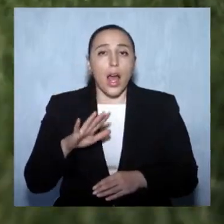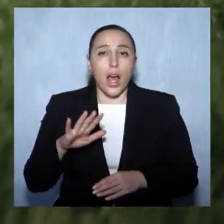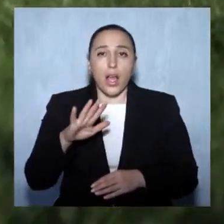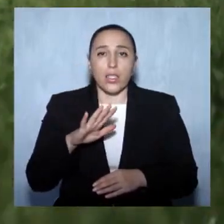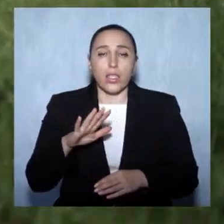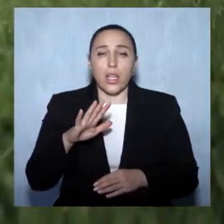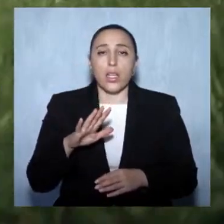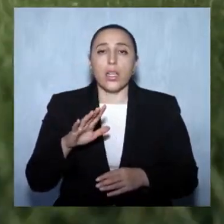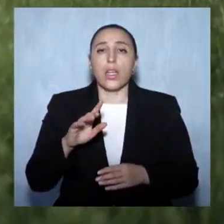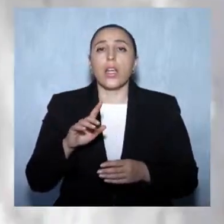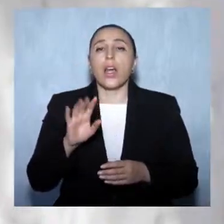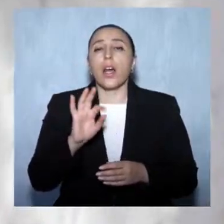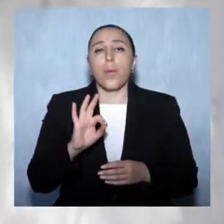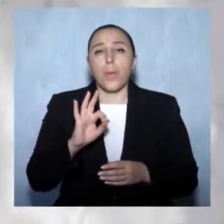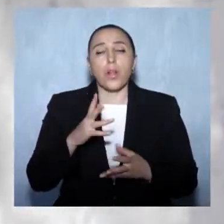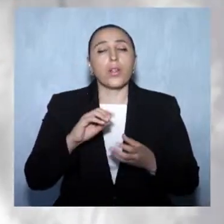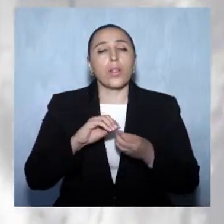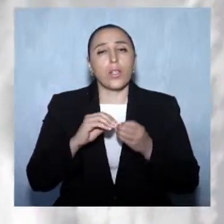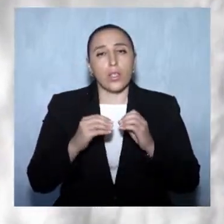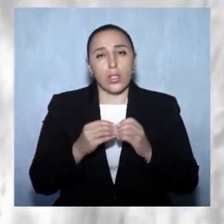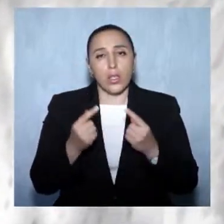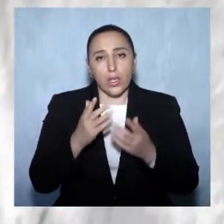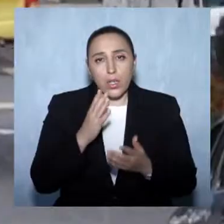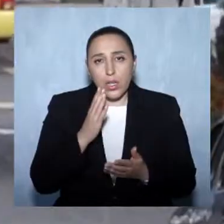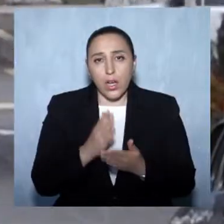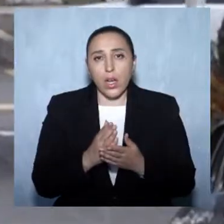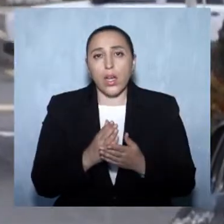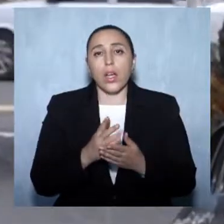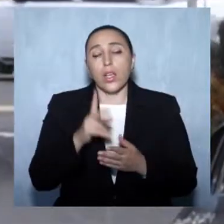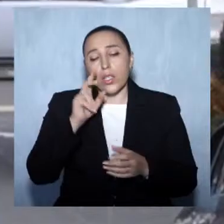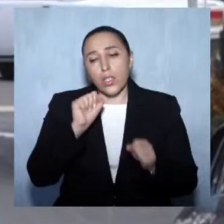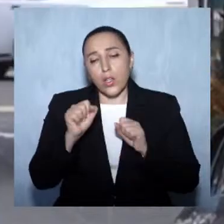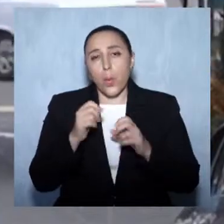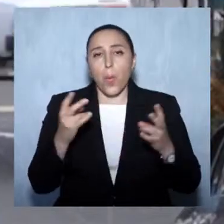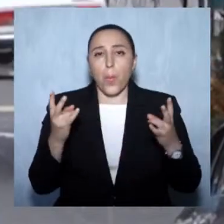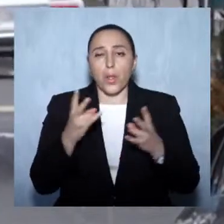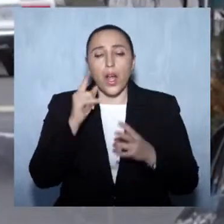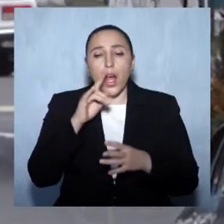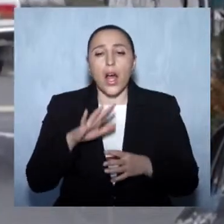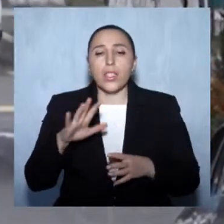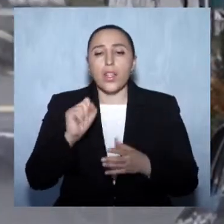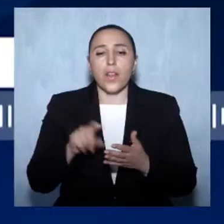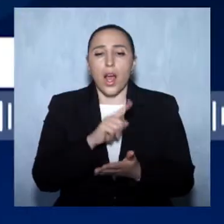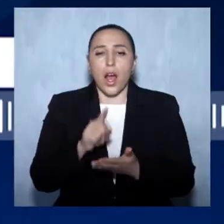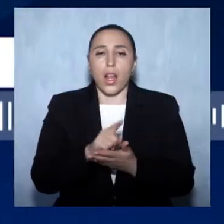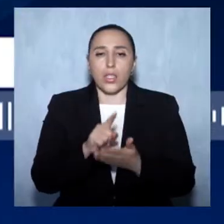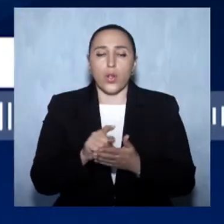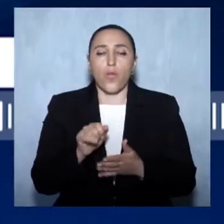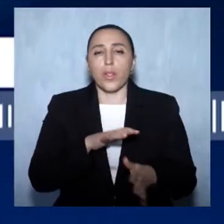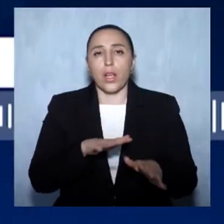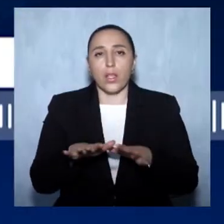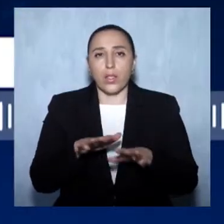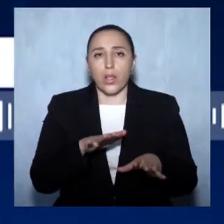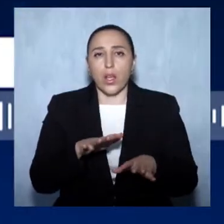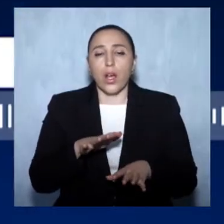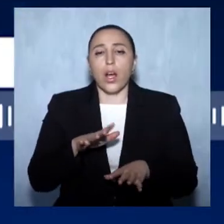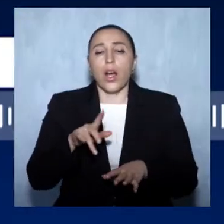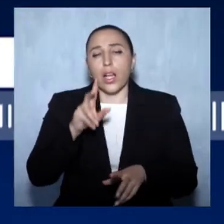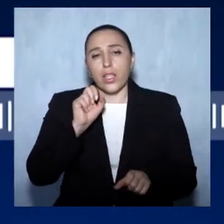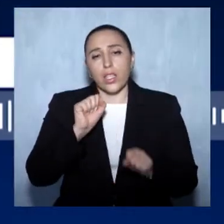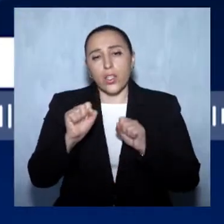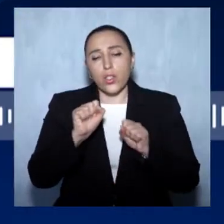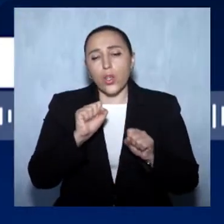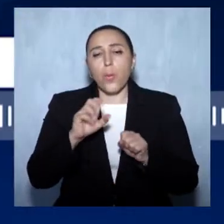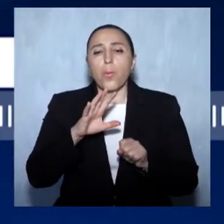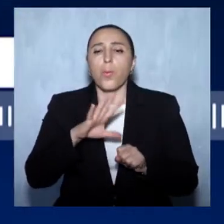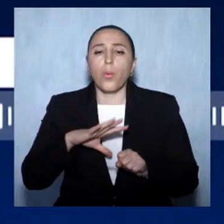լուրջ մարտահրավերներ կան եւ իշխանության ճյուղերը պետք է զբաղվեն Հայաստանին վերաբերող հարցերով։ Բոլոր իշխանության